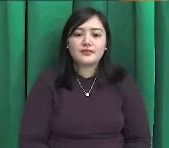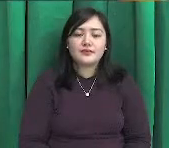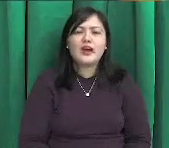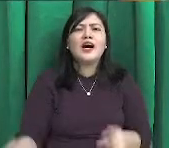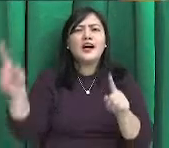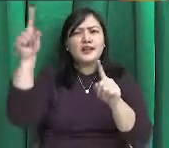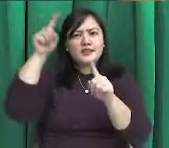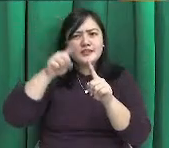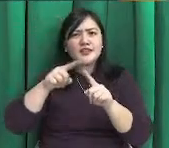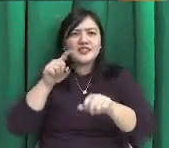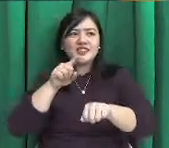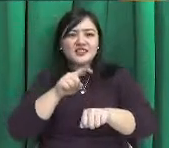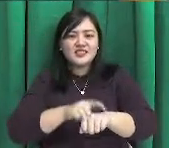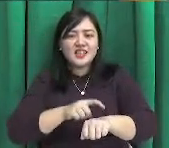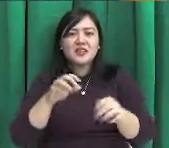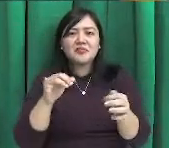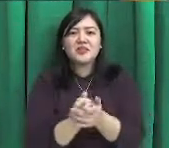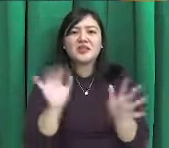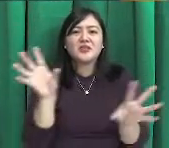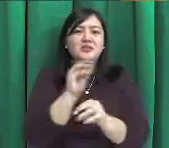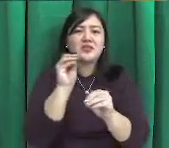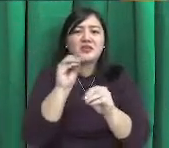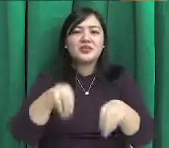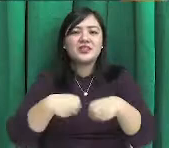akin, this is not to,